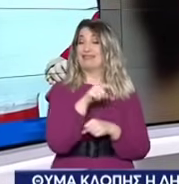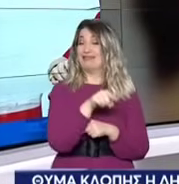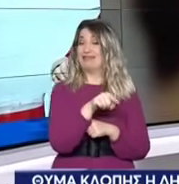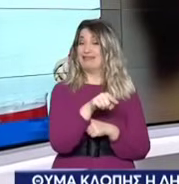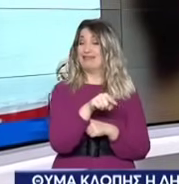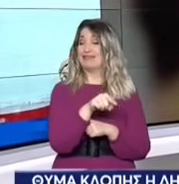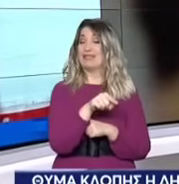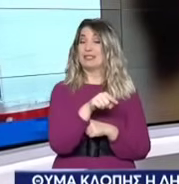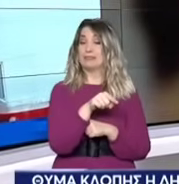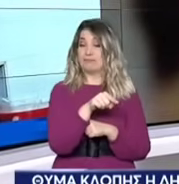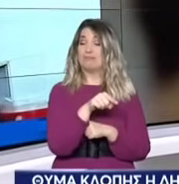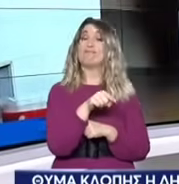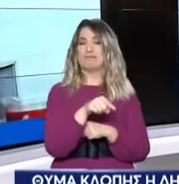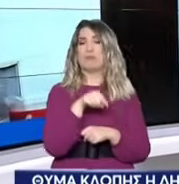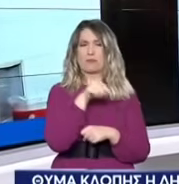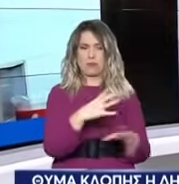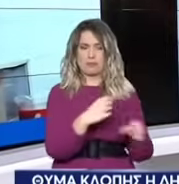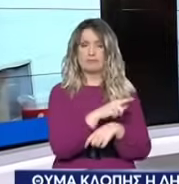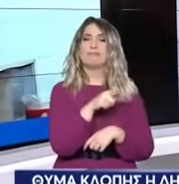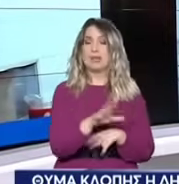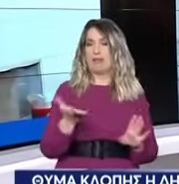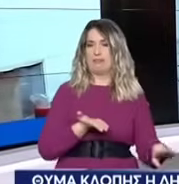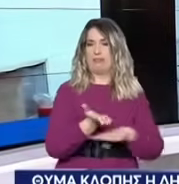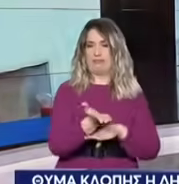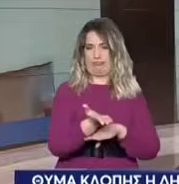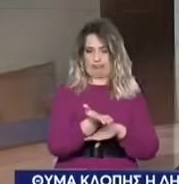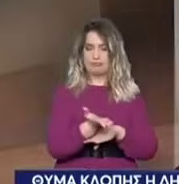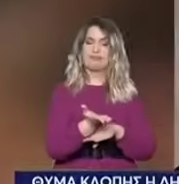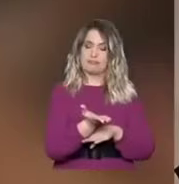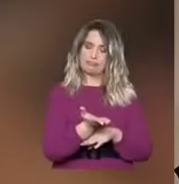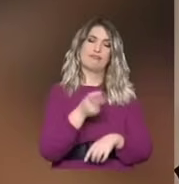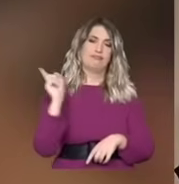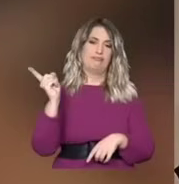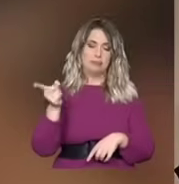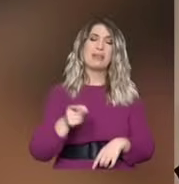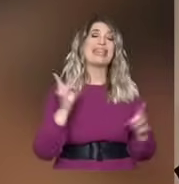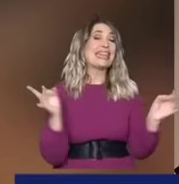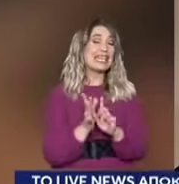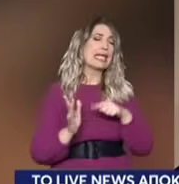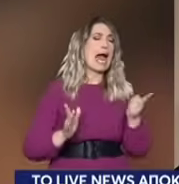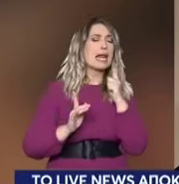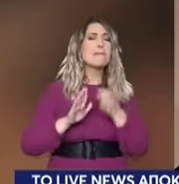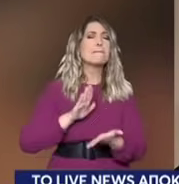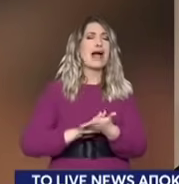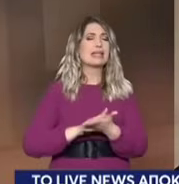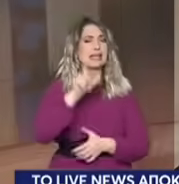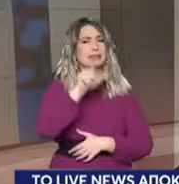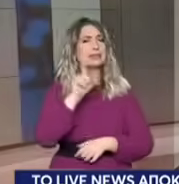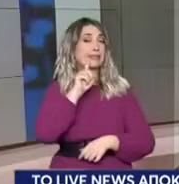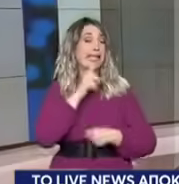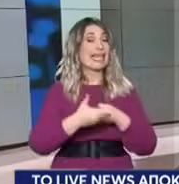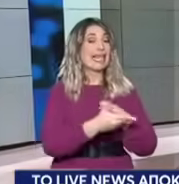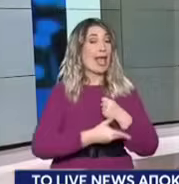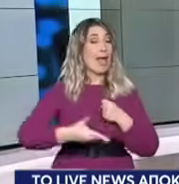εκδοχή να καταλήγει η αστυνομία με βάση και τη μαρτυρία μιας Γεωργιανής οικιακής βοηθού που υπήρχε, που είπε ότι